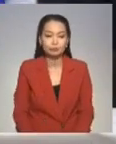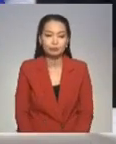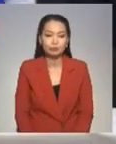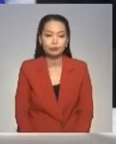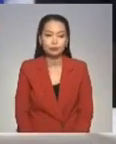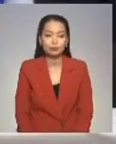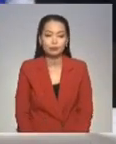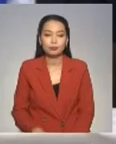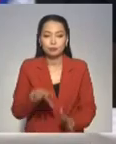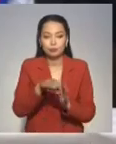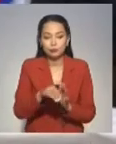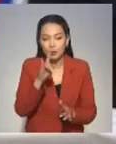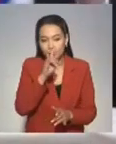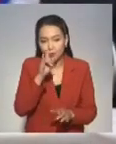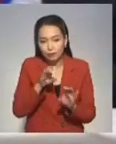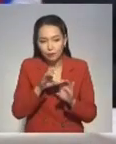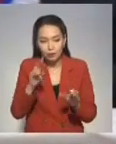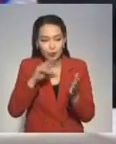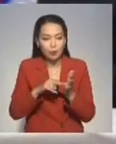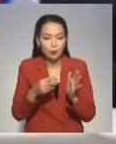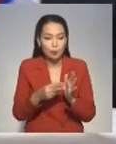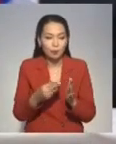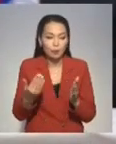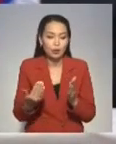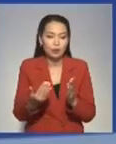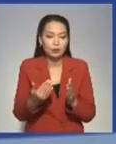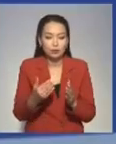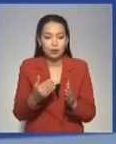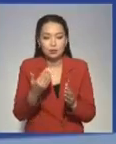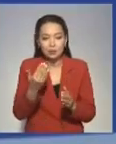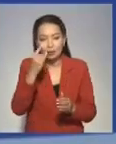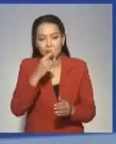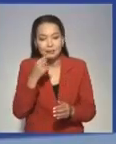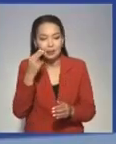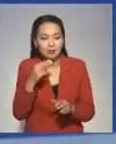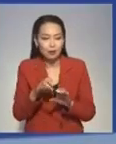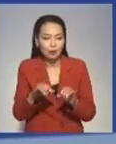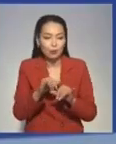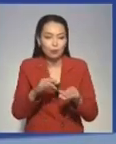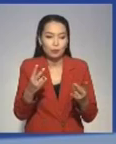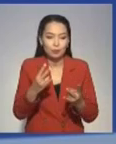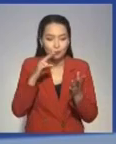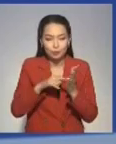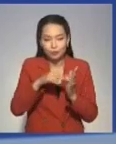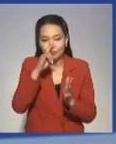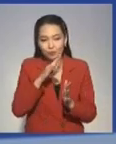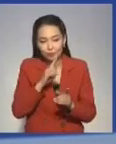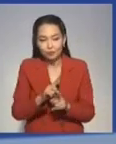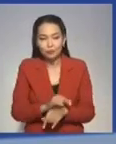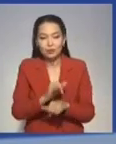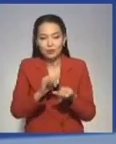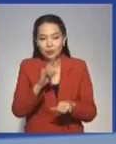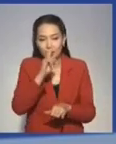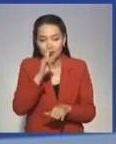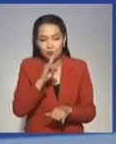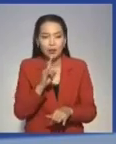Для увеличения экспорта нефти мы планируем расширение нефтепровода Казахстан-Китай. В качестве приоритетов для Казахстана мы рассматриваем увеличение мощностей по